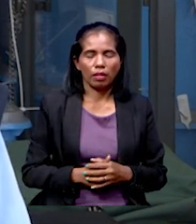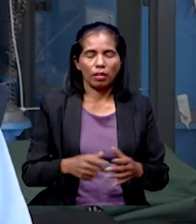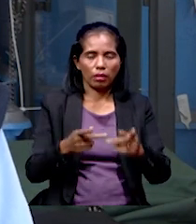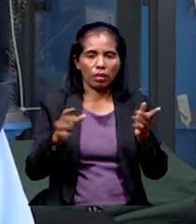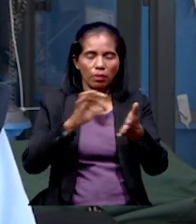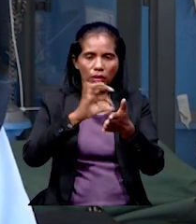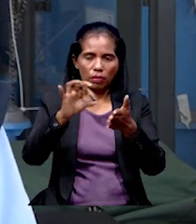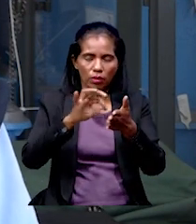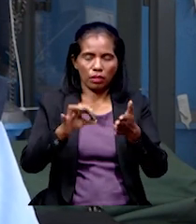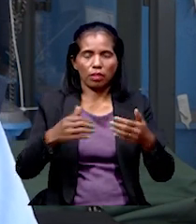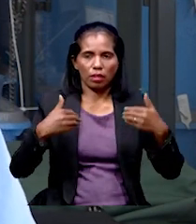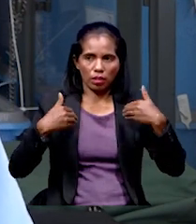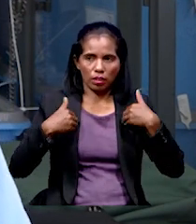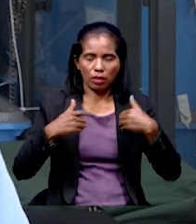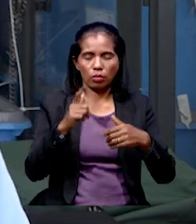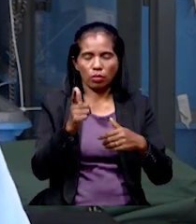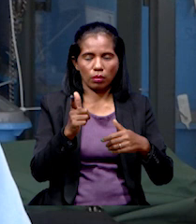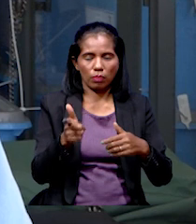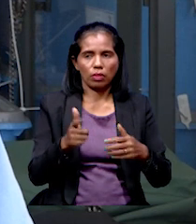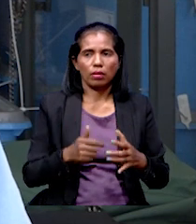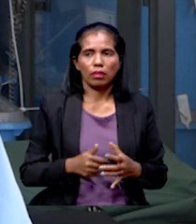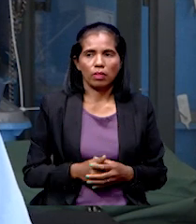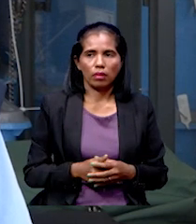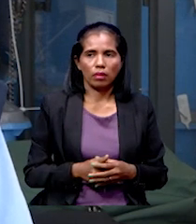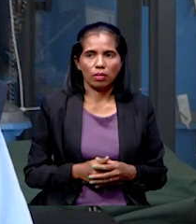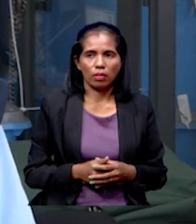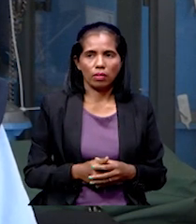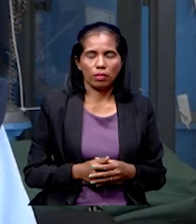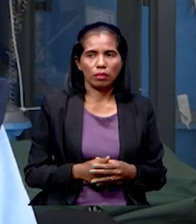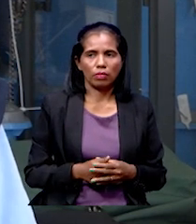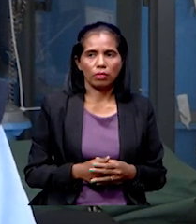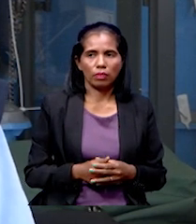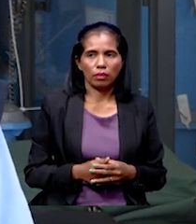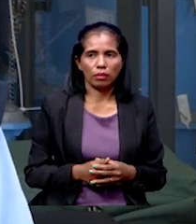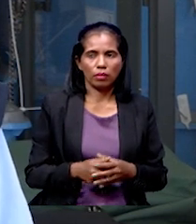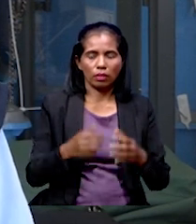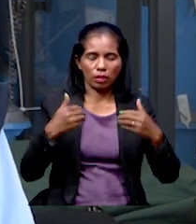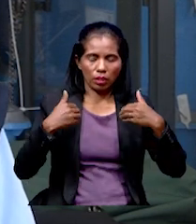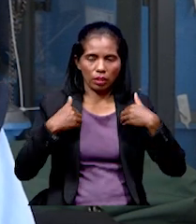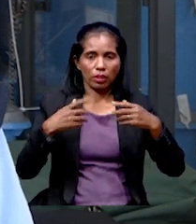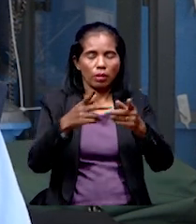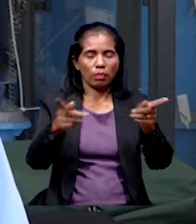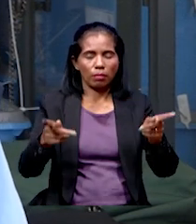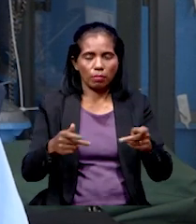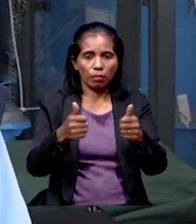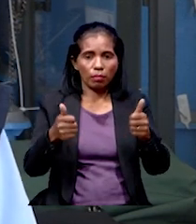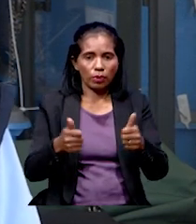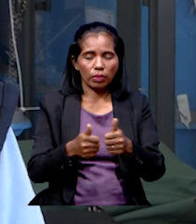nene, iona binti tal aktes ne be apurado. Se ia posto tolu, mai be